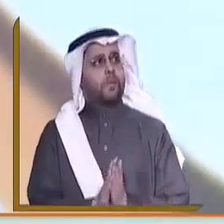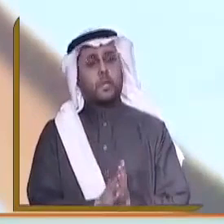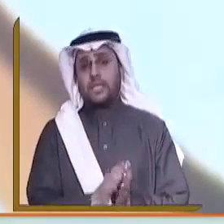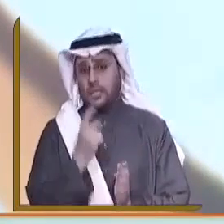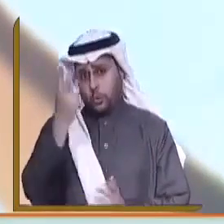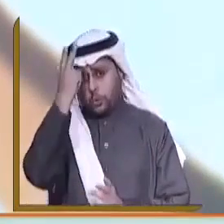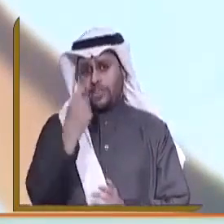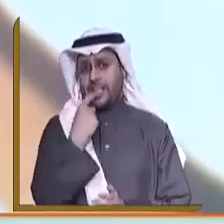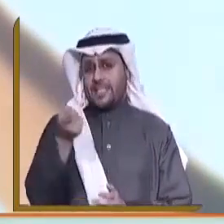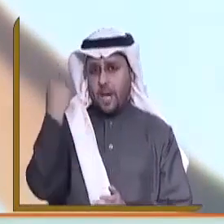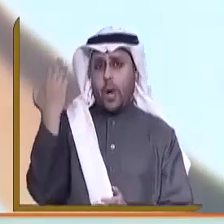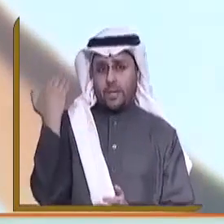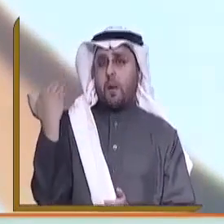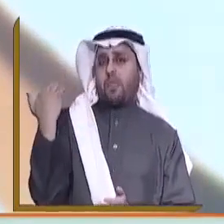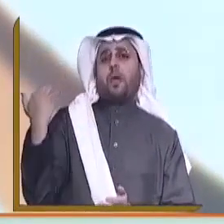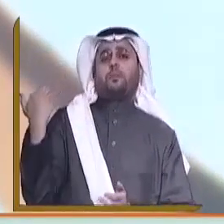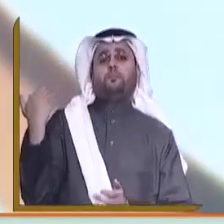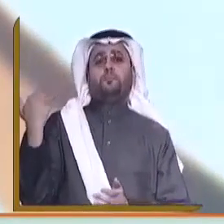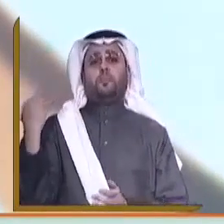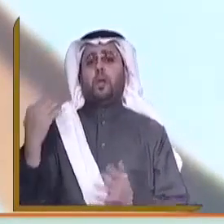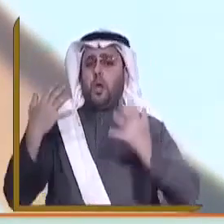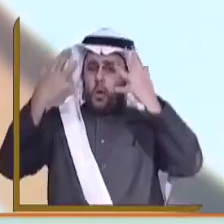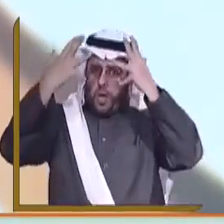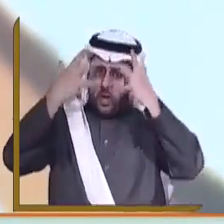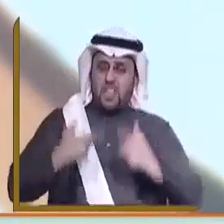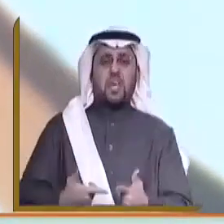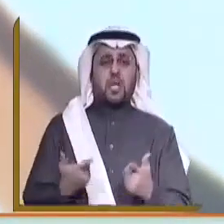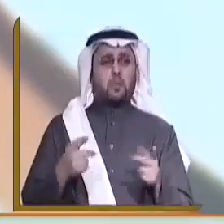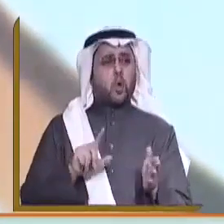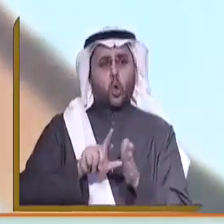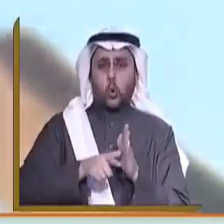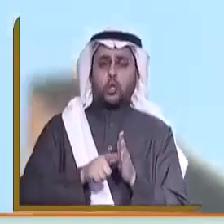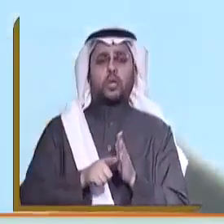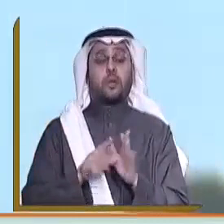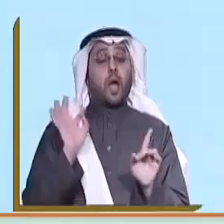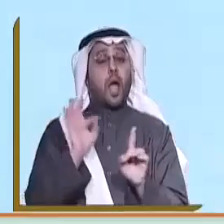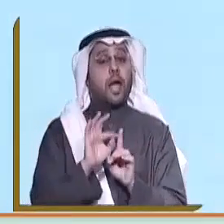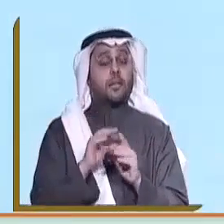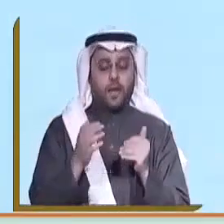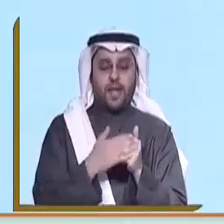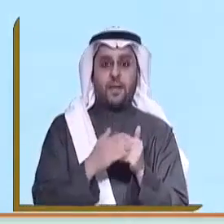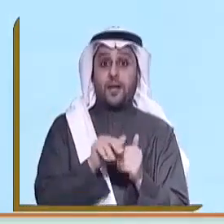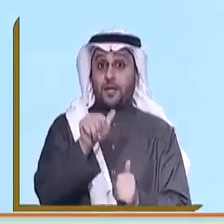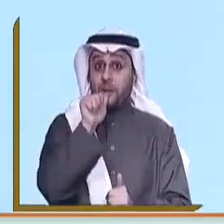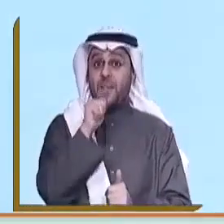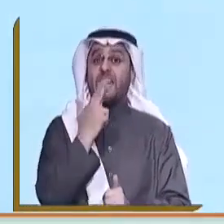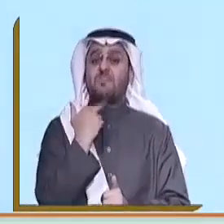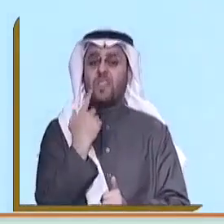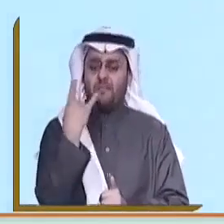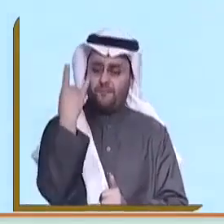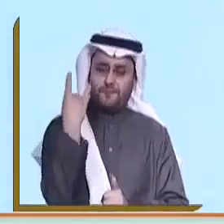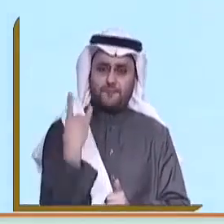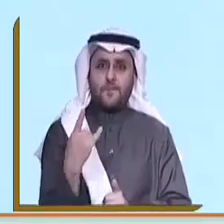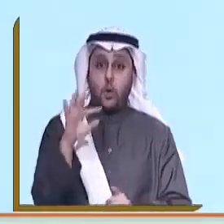الماضيه عملت على تبني العديد من الاستراتيجيات والخطط التي ترتقي بخدمات المياه وتعظيم الاستفاده